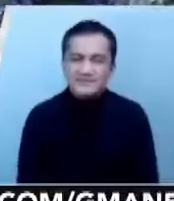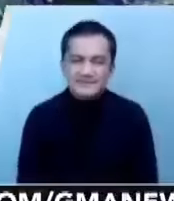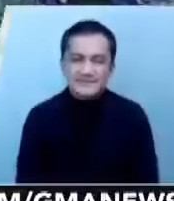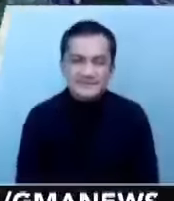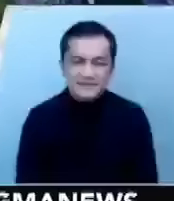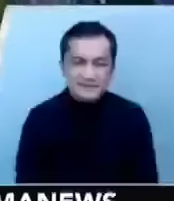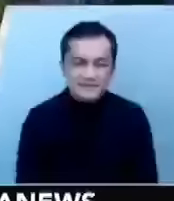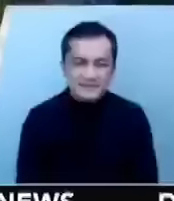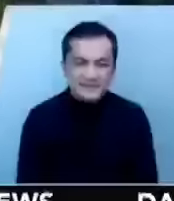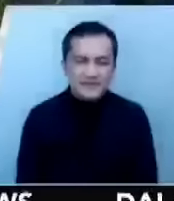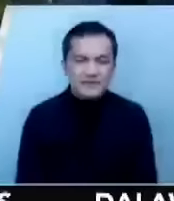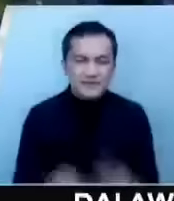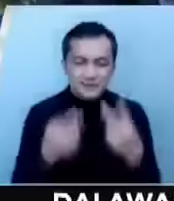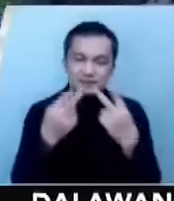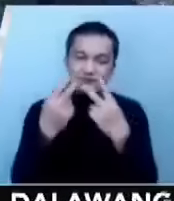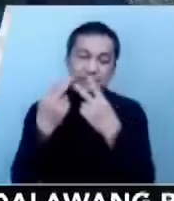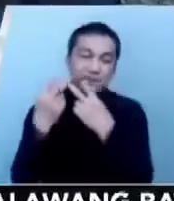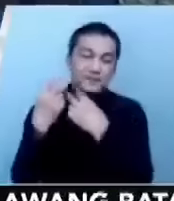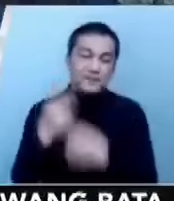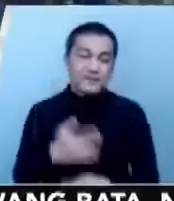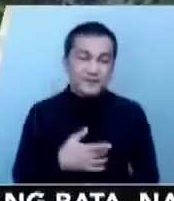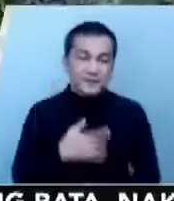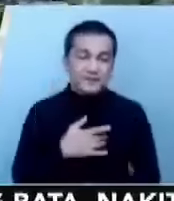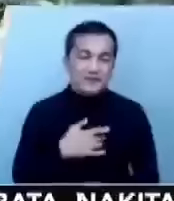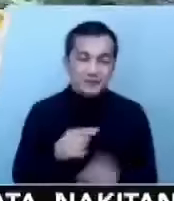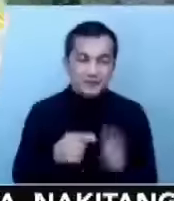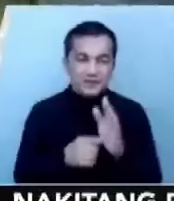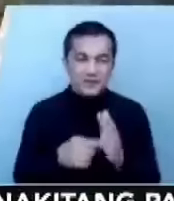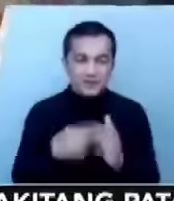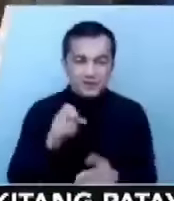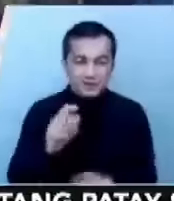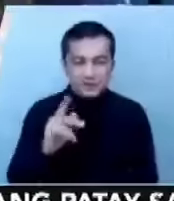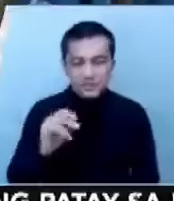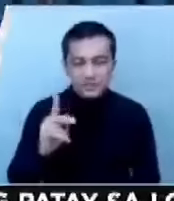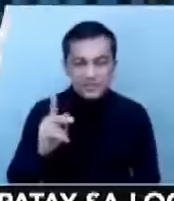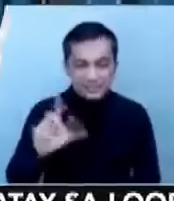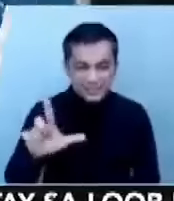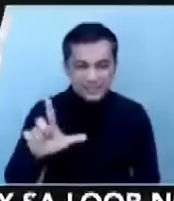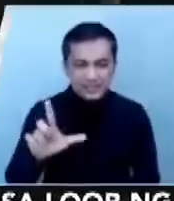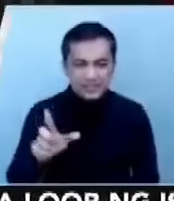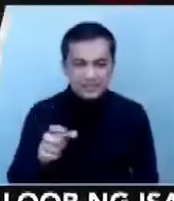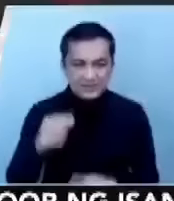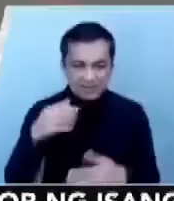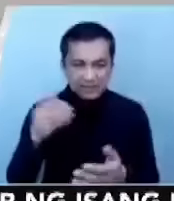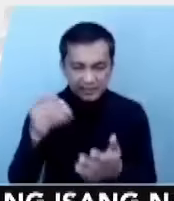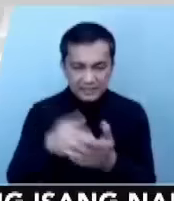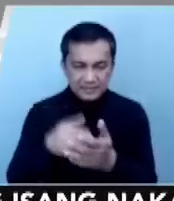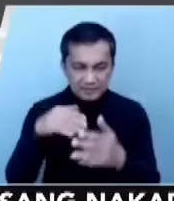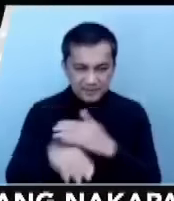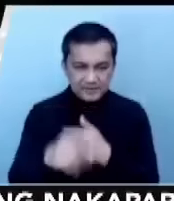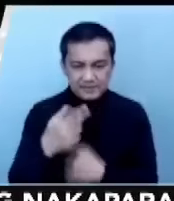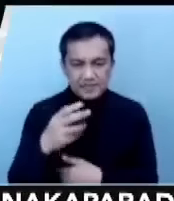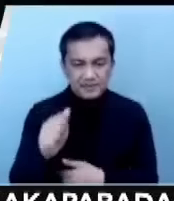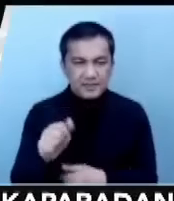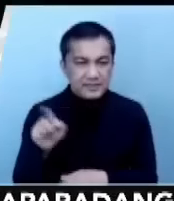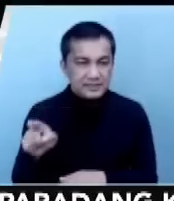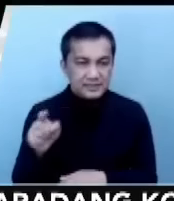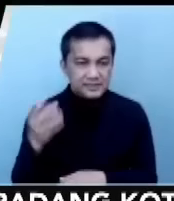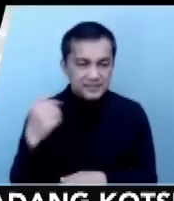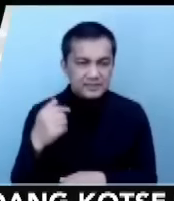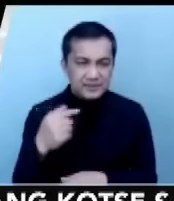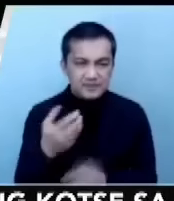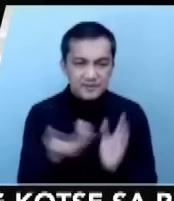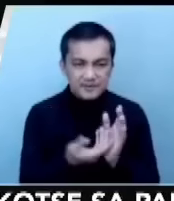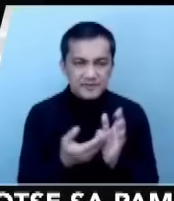Nostalgic naman ang naging feels ni It's Showtime host Karil sa muling pagtapak sa GMA. Isa siya sa mga dating bumida sa hit